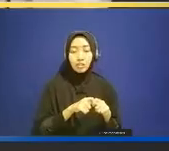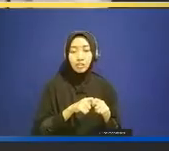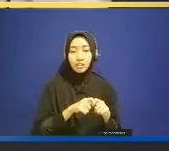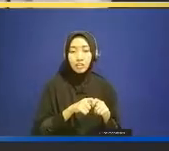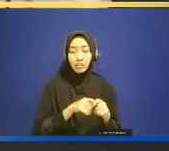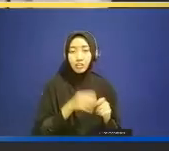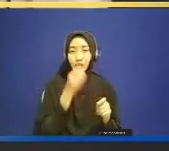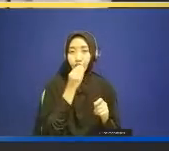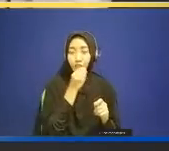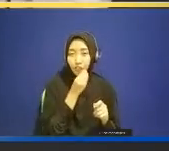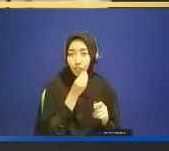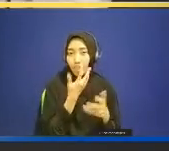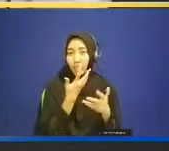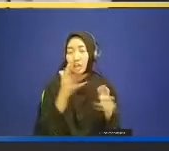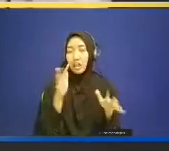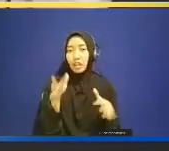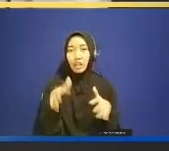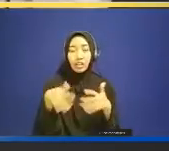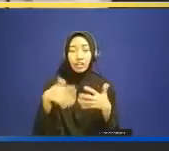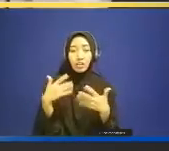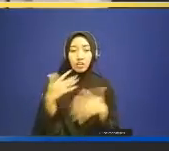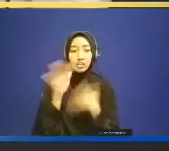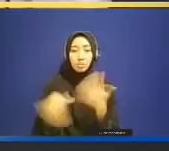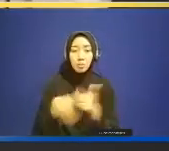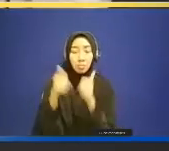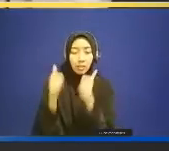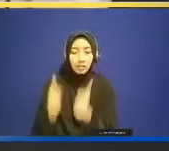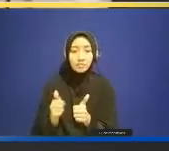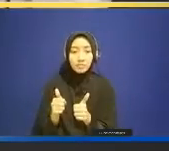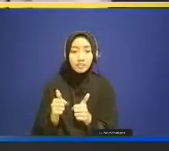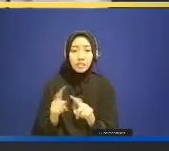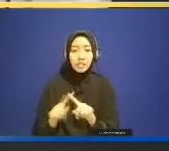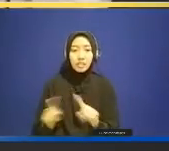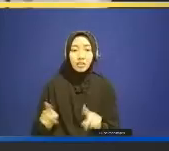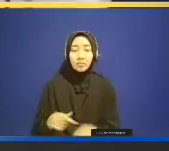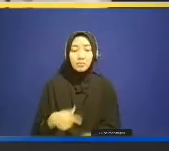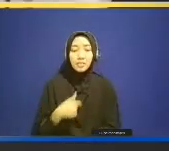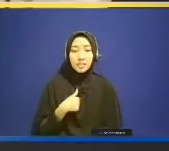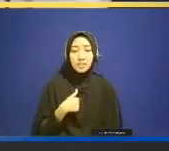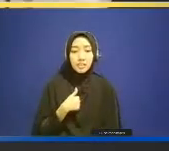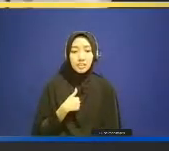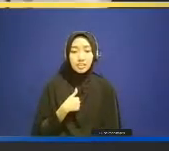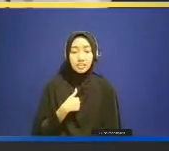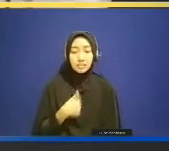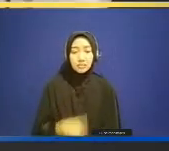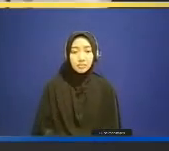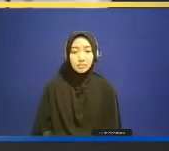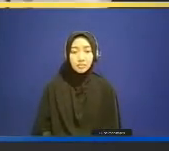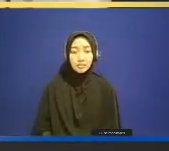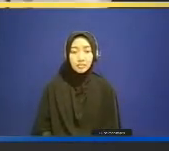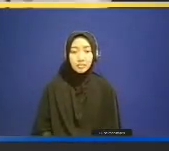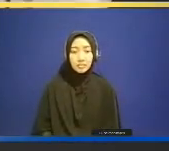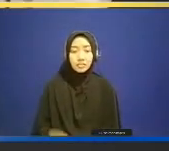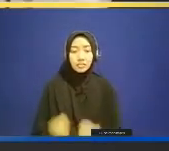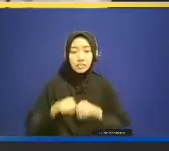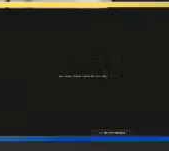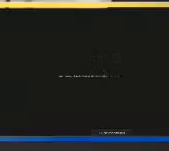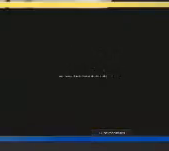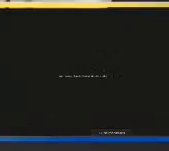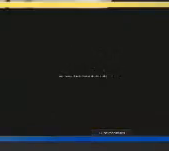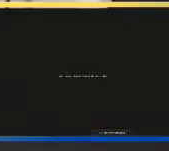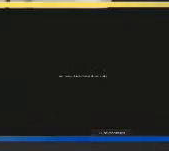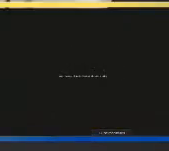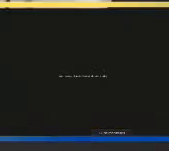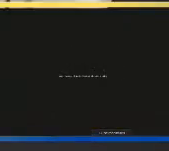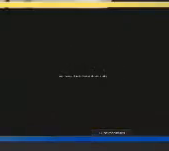sebagainya komutasi semuanya good ya cuman saya saya pukul bluescreen cuma mau